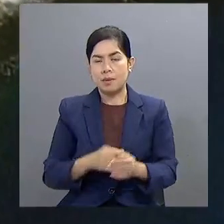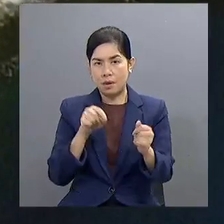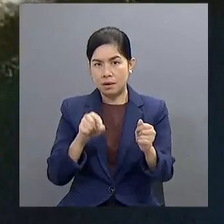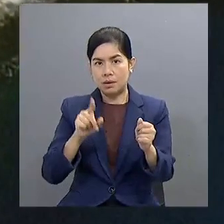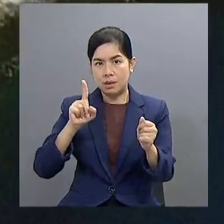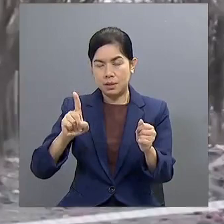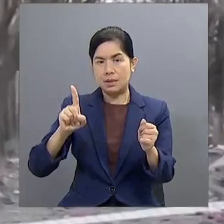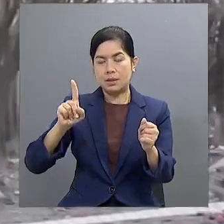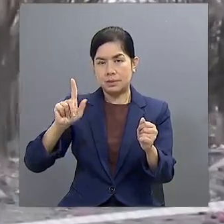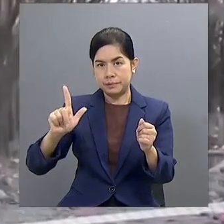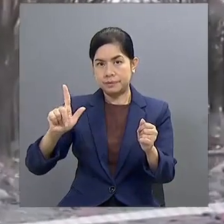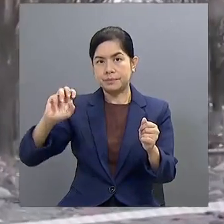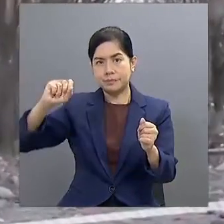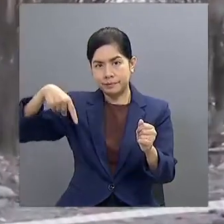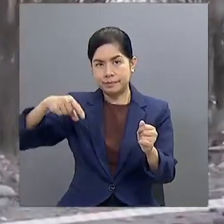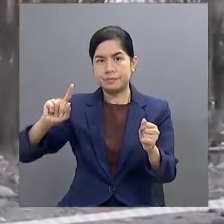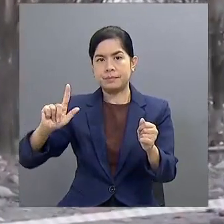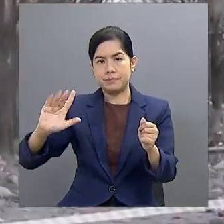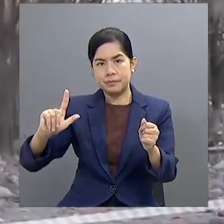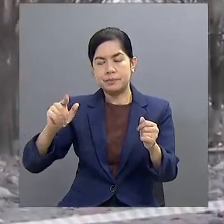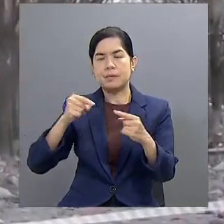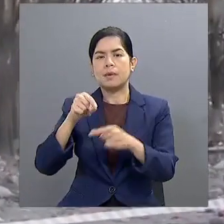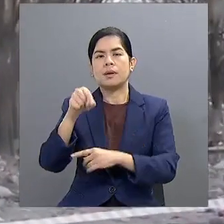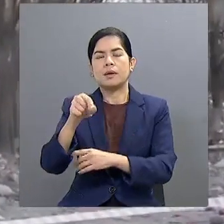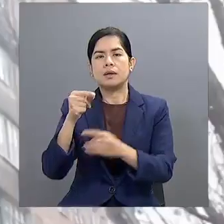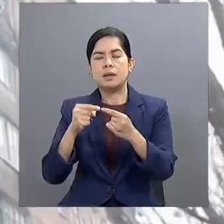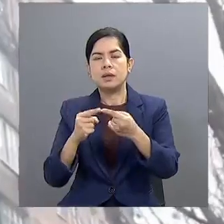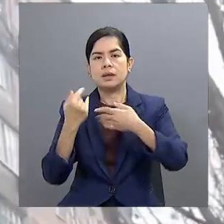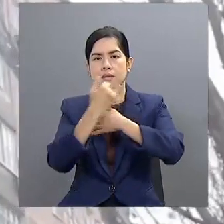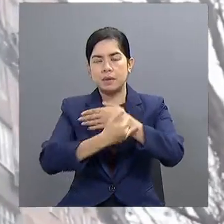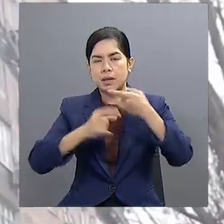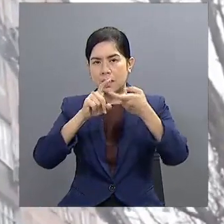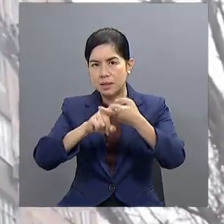ในภูมิภาคลูฮันส์นะคะเป็นส่วนหนึ่งของดอนบาสซึ่งการยึด